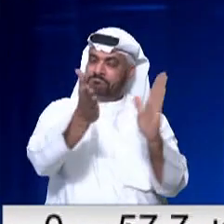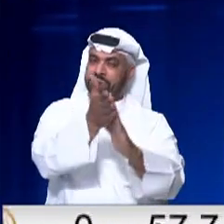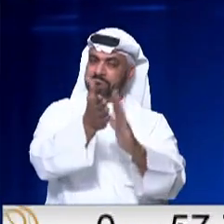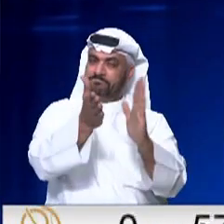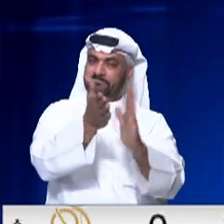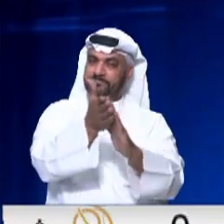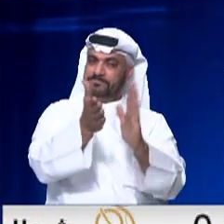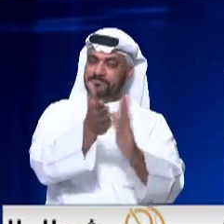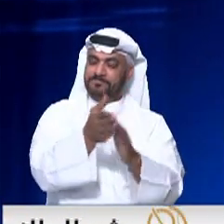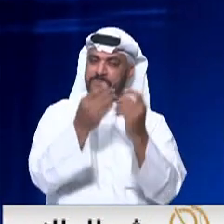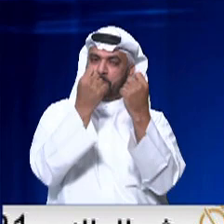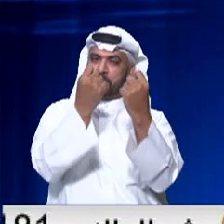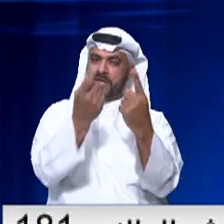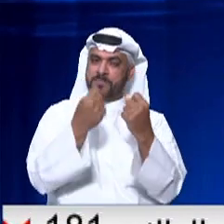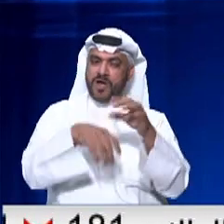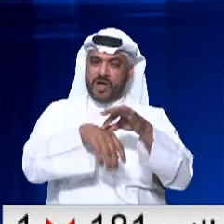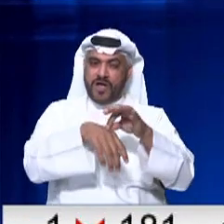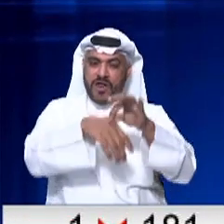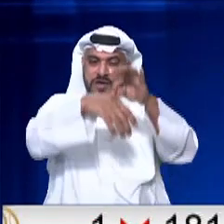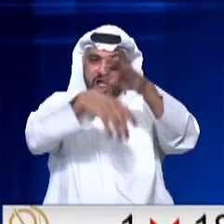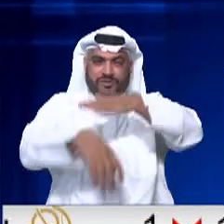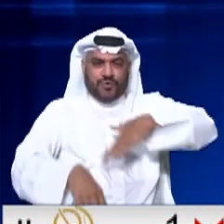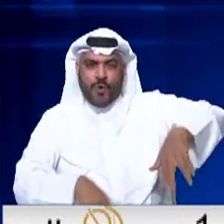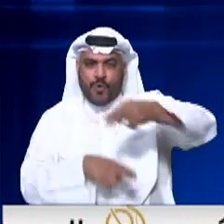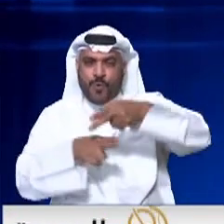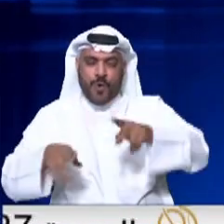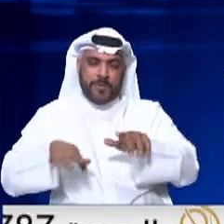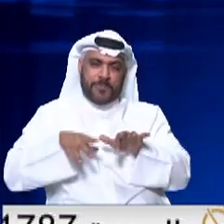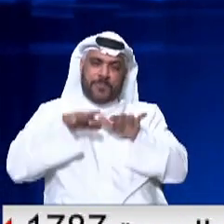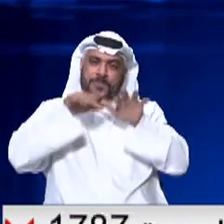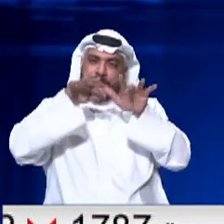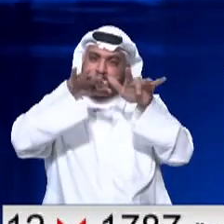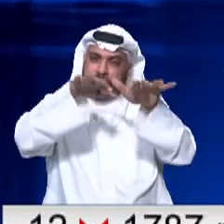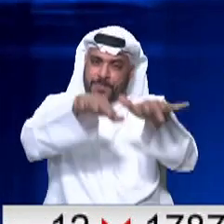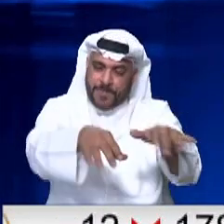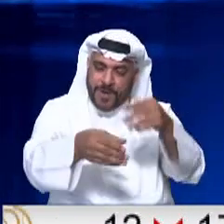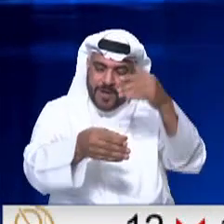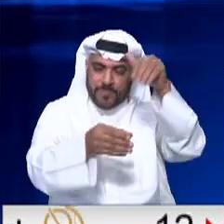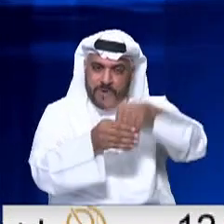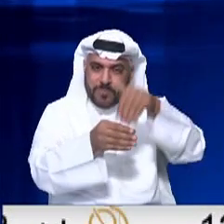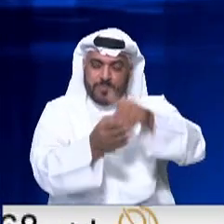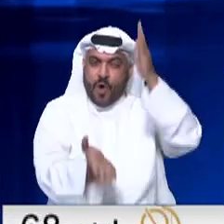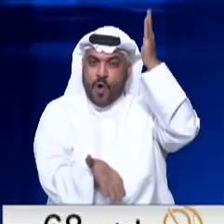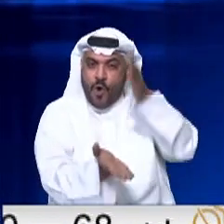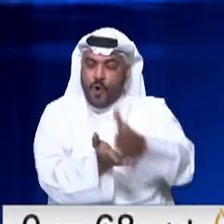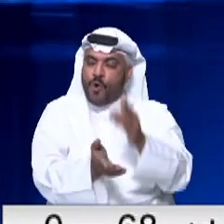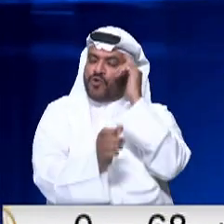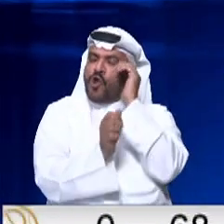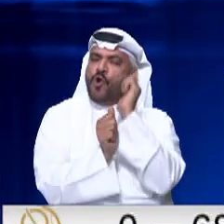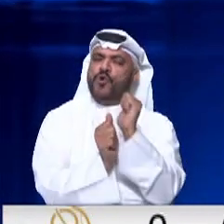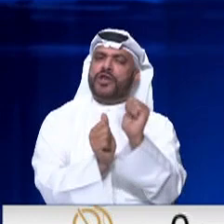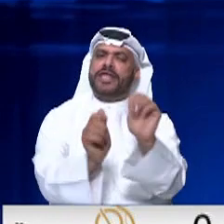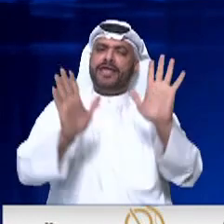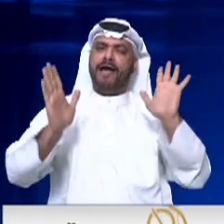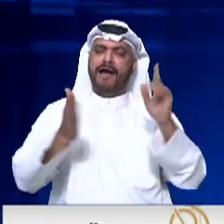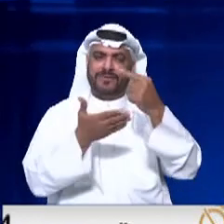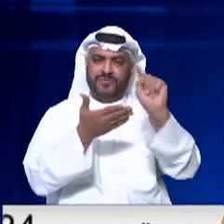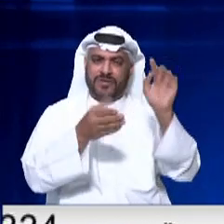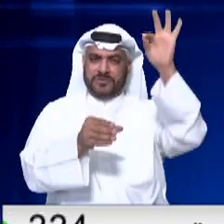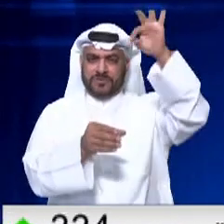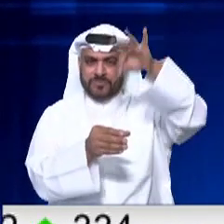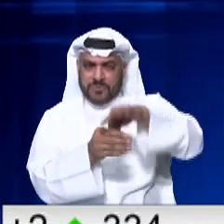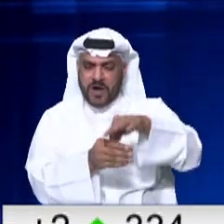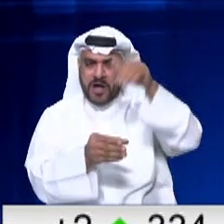الناخبين مستجيبين لدعوة سموكم الكريمة لممارسة حقوقهم الوطنية في انتخابات سادها